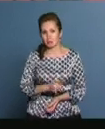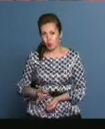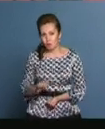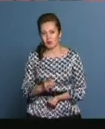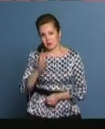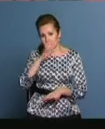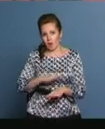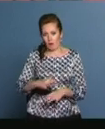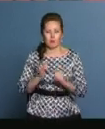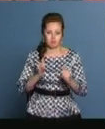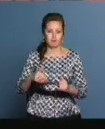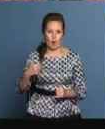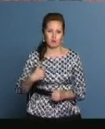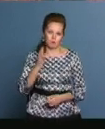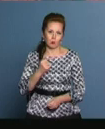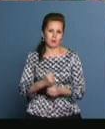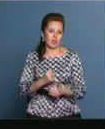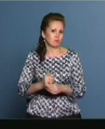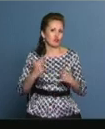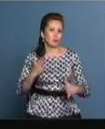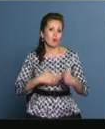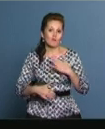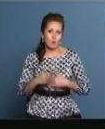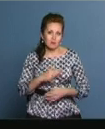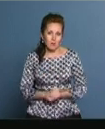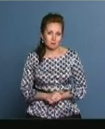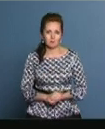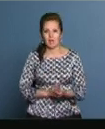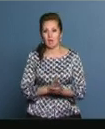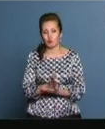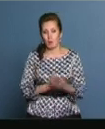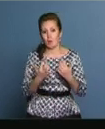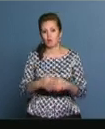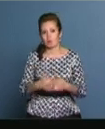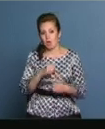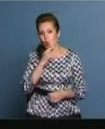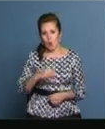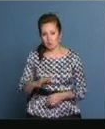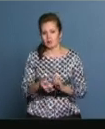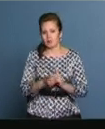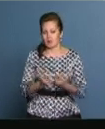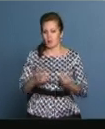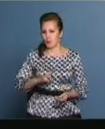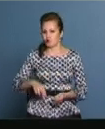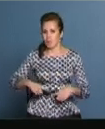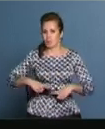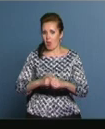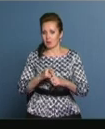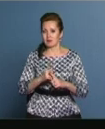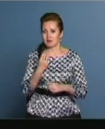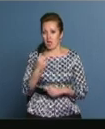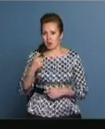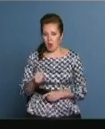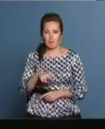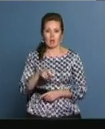стране пользы, я буду это делать с большим удовольствием. Заслуженным машиностроителем России стал сегодня и начальник механического цеха Олег